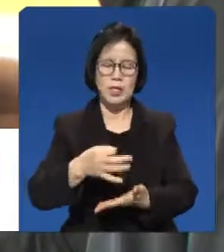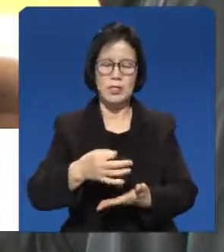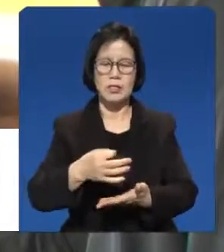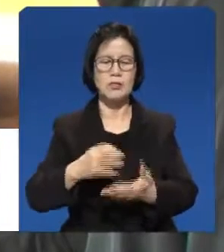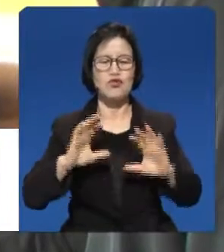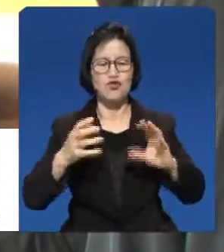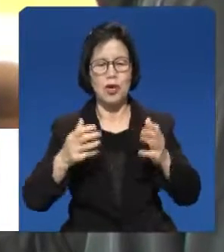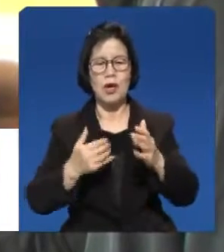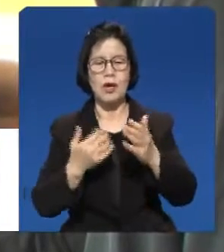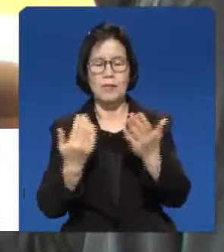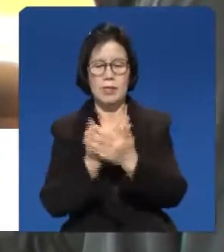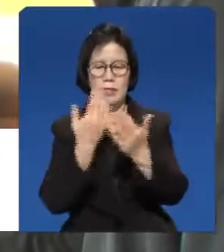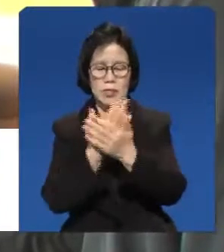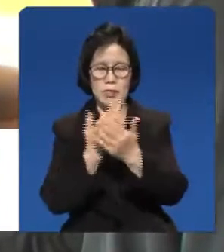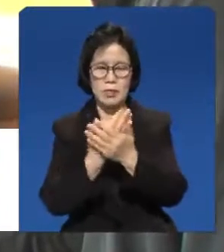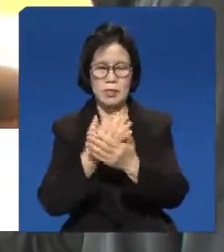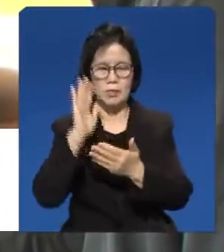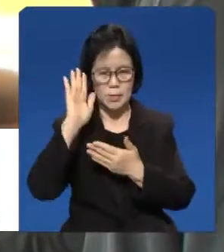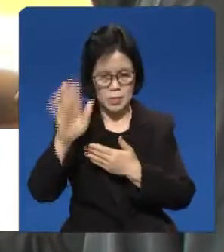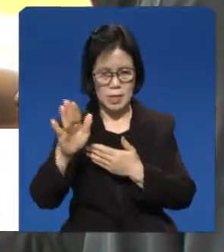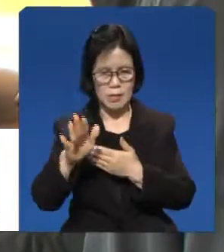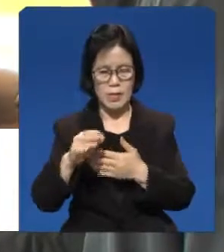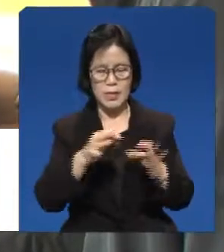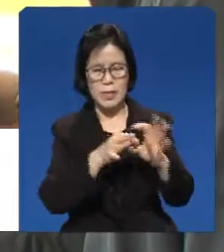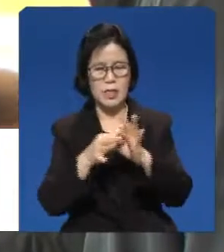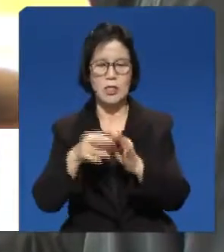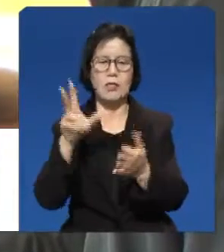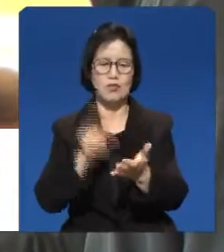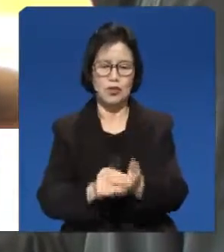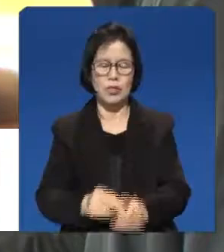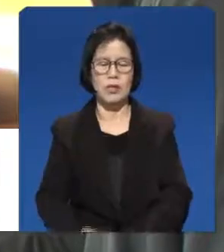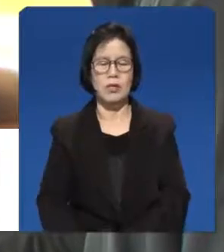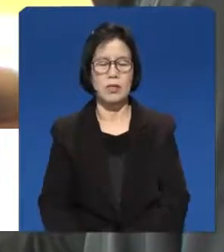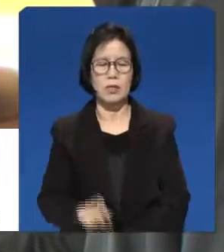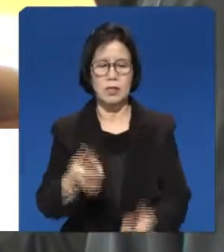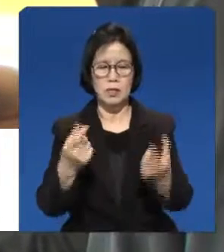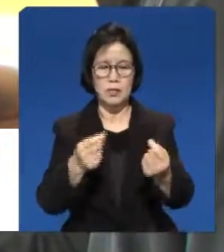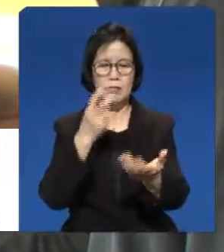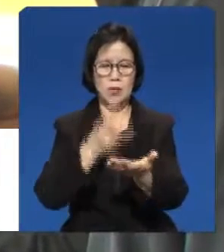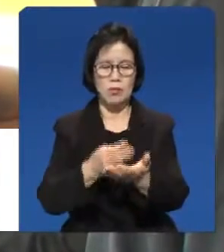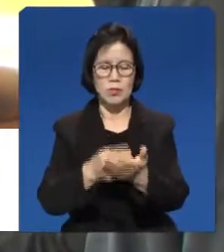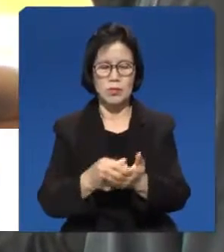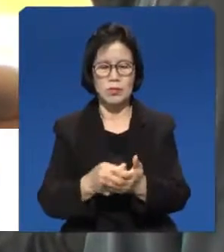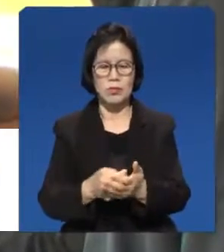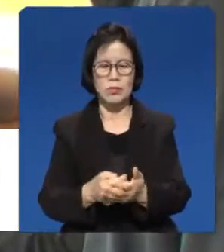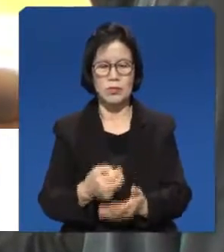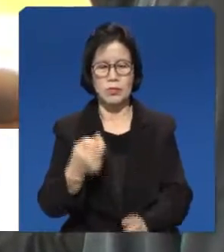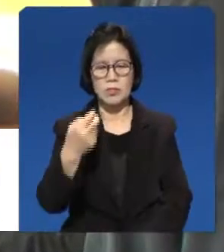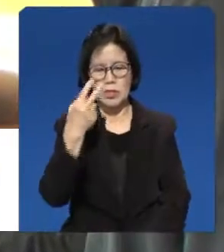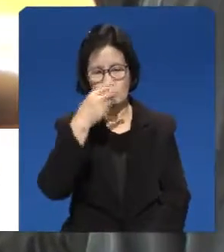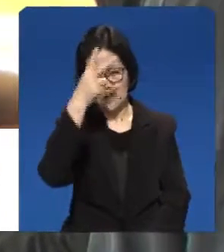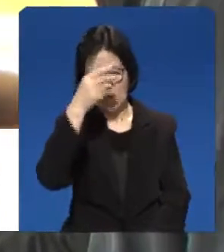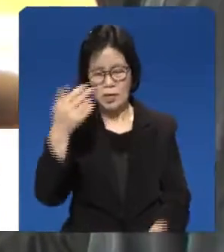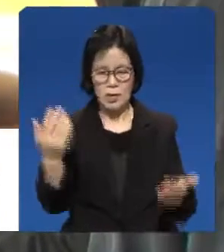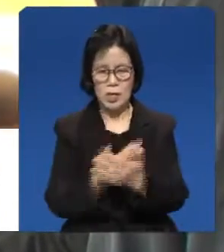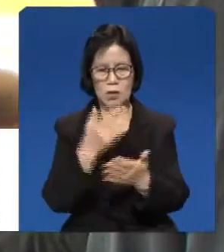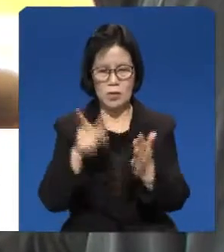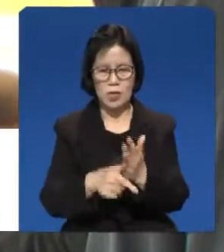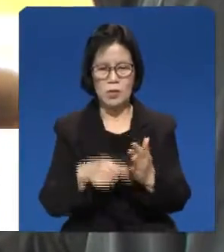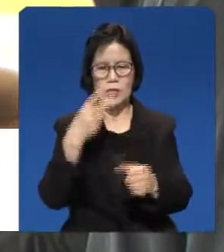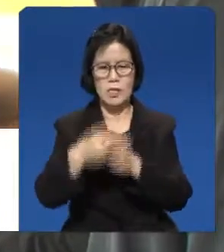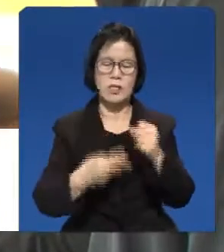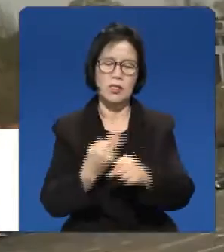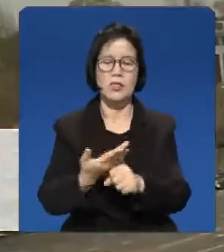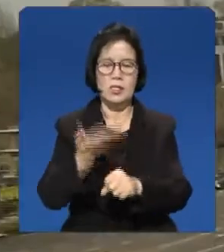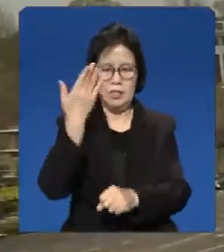그리고 국가 발전의 미래와 직결된 문제입니다. 그런 법은 저번 검찰개혁 때도 최소한 2년 이상